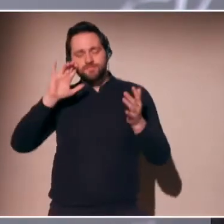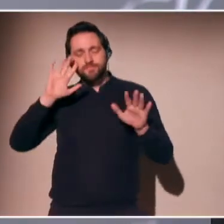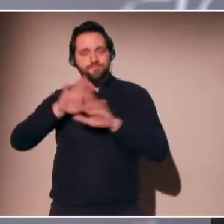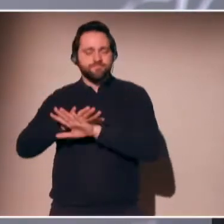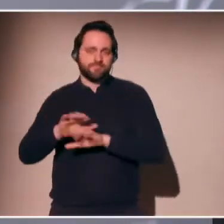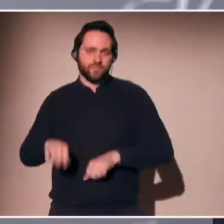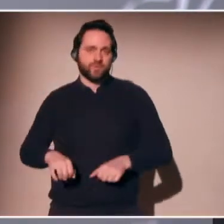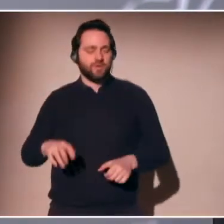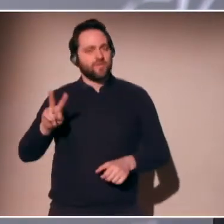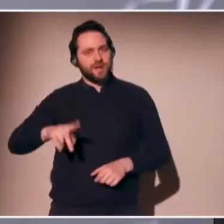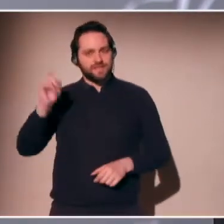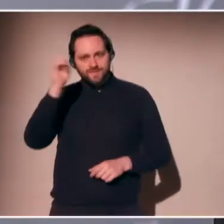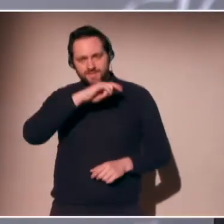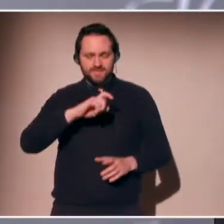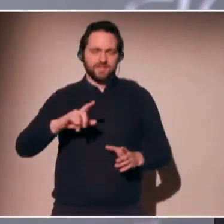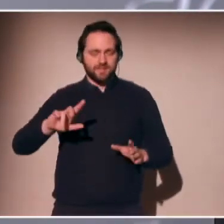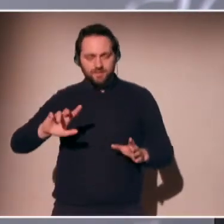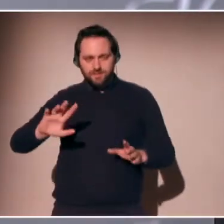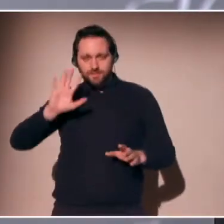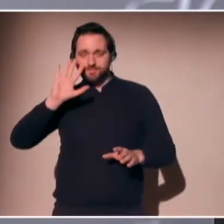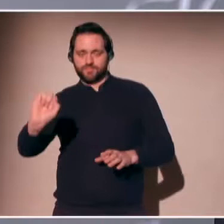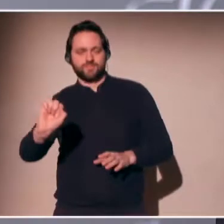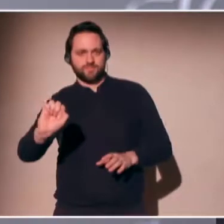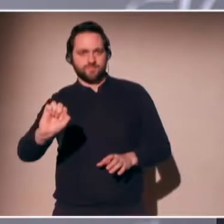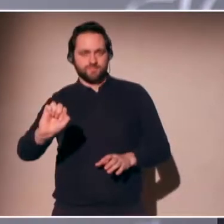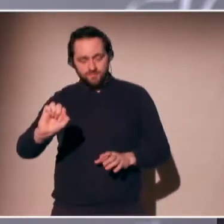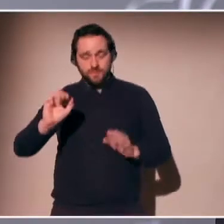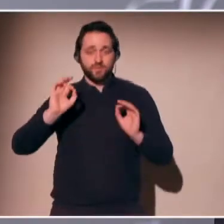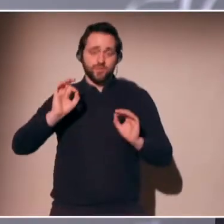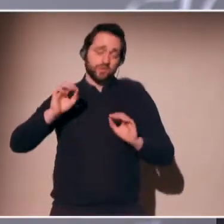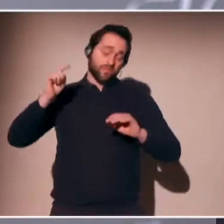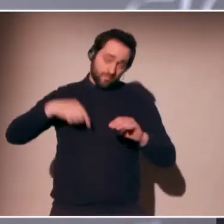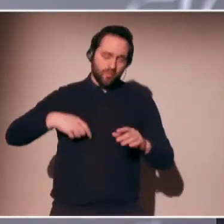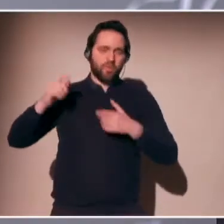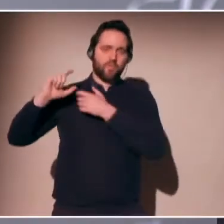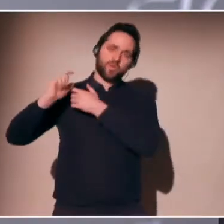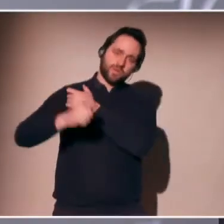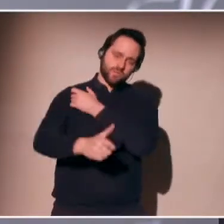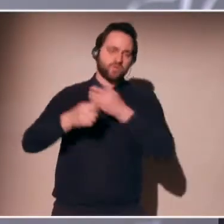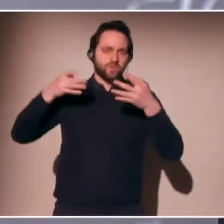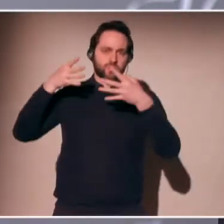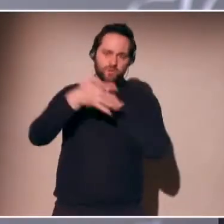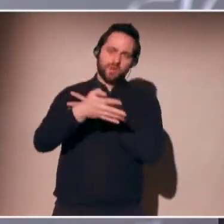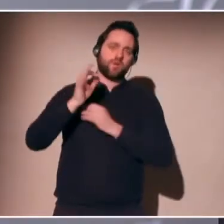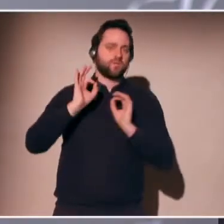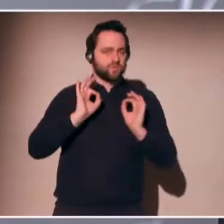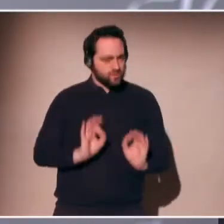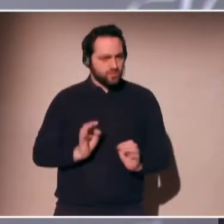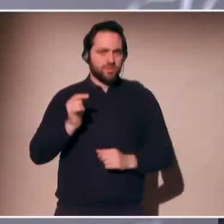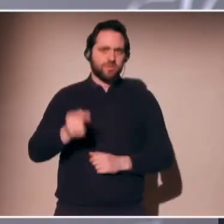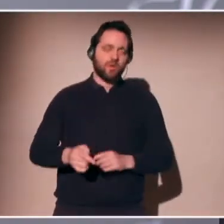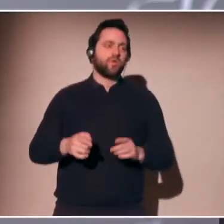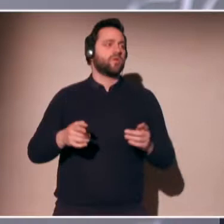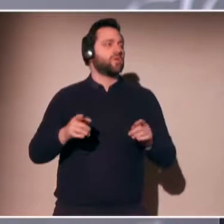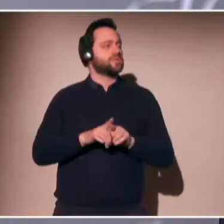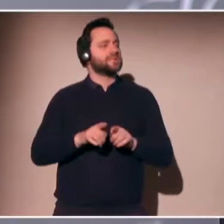il faut renforcer plus de transparence, certes, mais finalement, il n'y a que les chercheurs qui peuvent expliquer